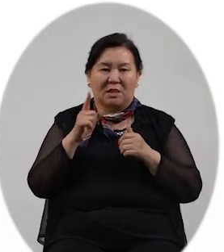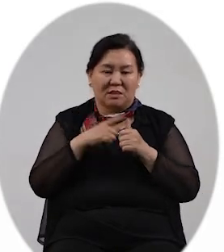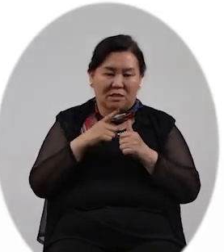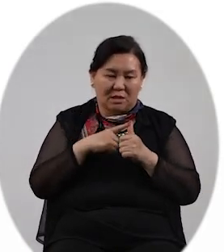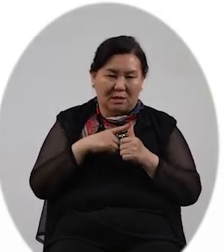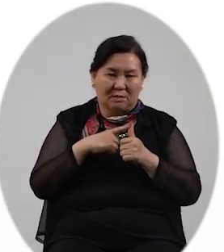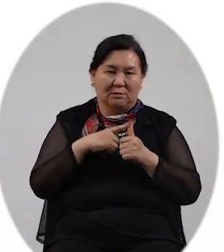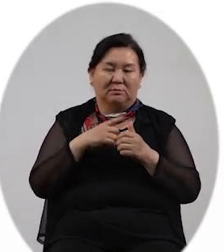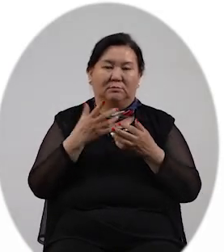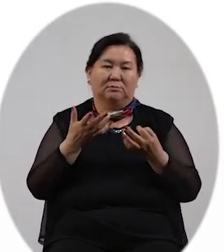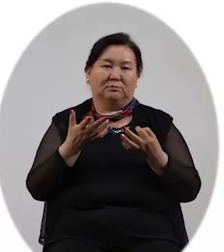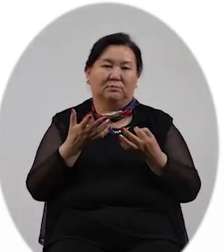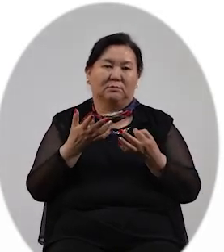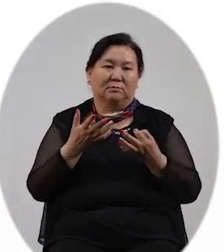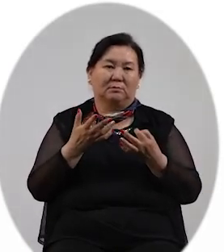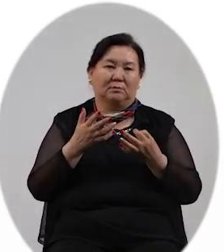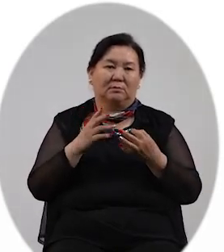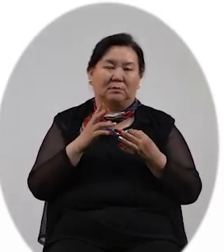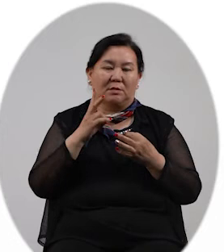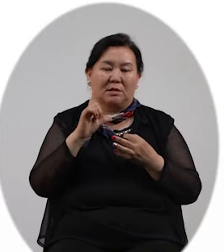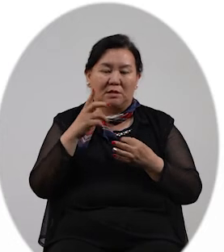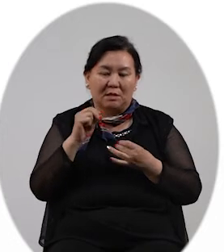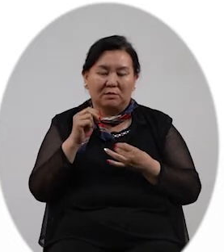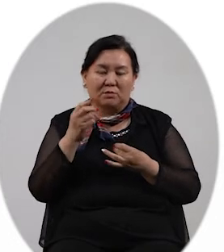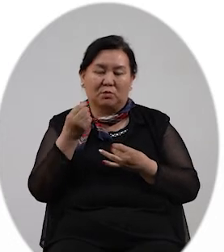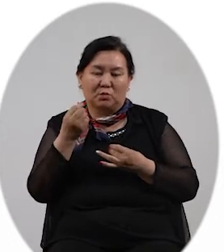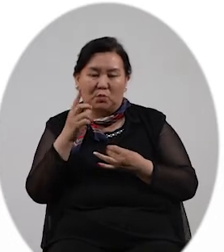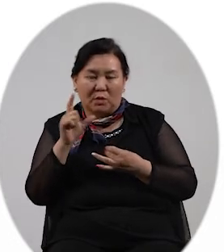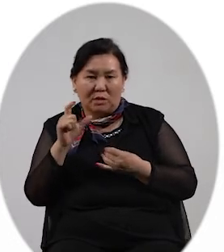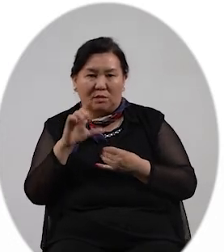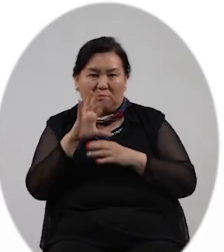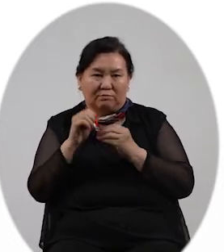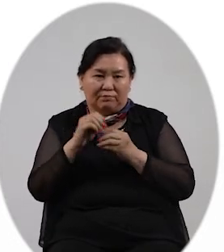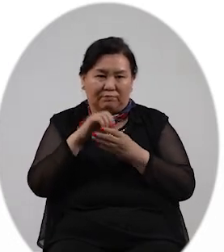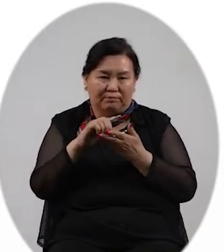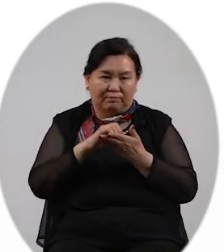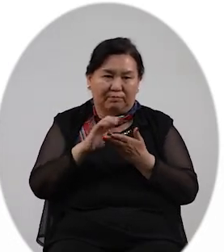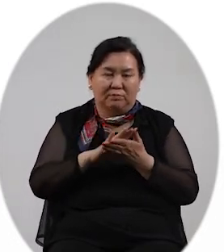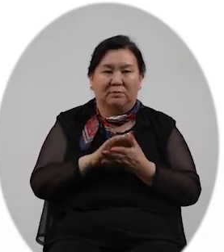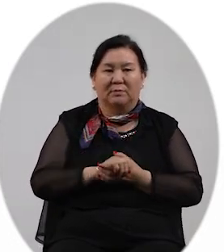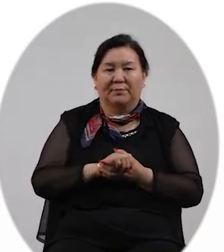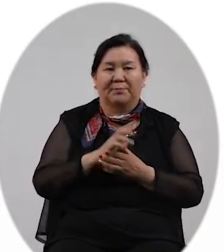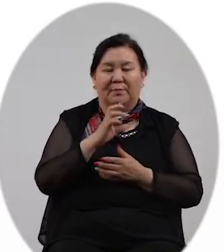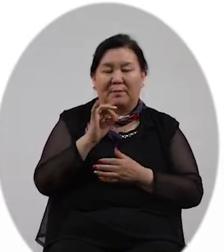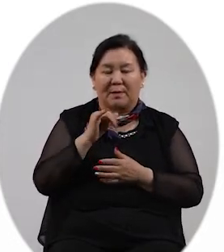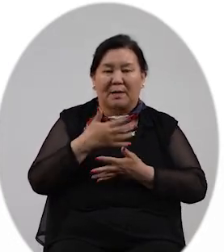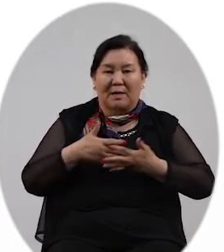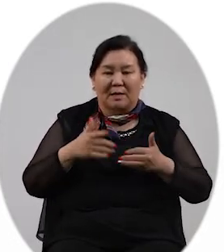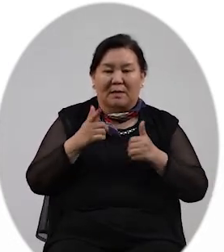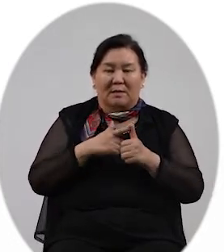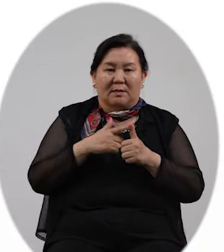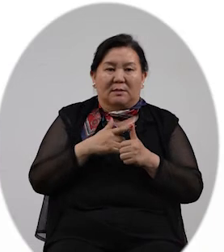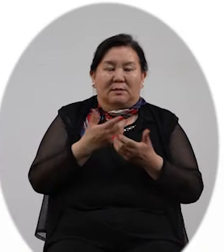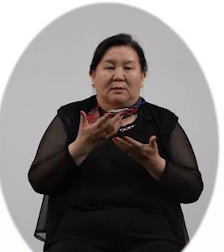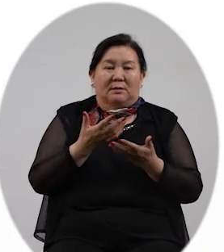төрөл, түүний хэмжээ болон нэгжийн үн нийт үнийн талаар бол оруулж өгдөг. За үүнээс гадна бол бараа бүтээгдэхүүн хэнд